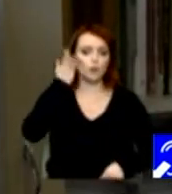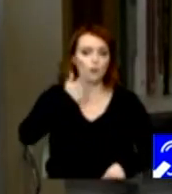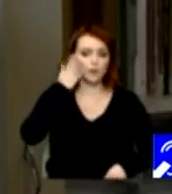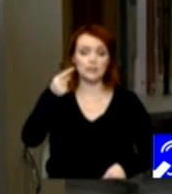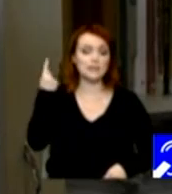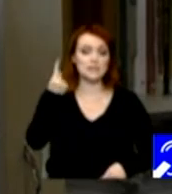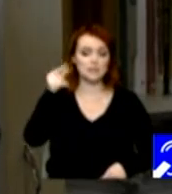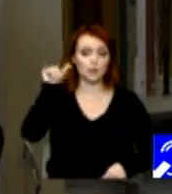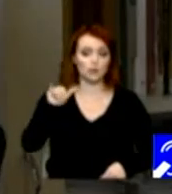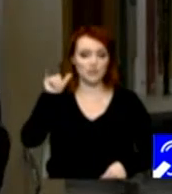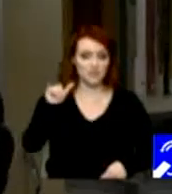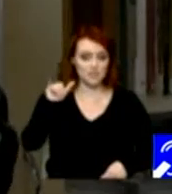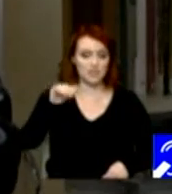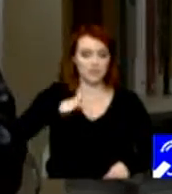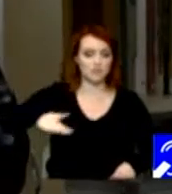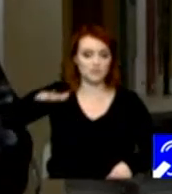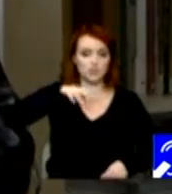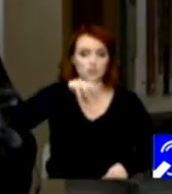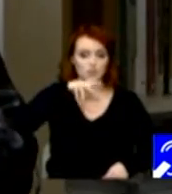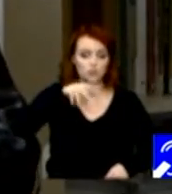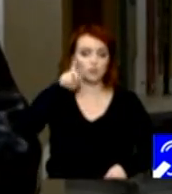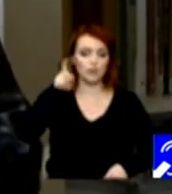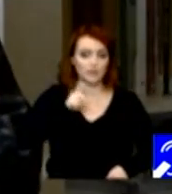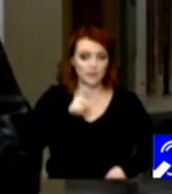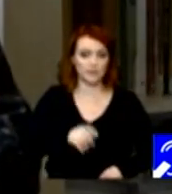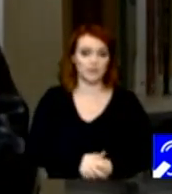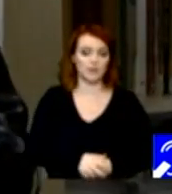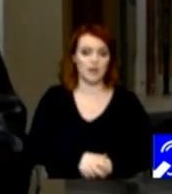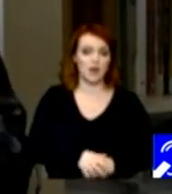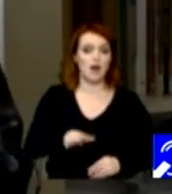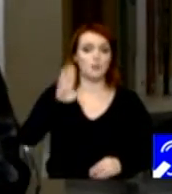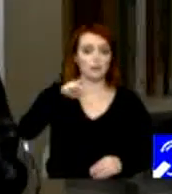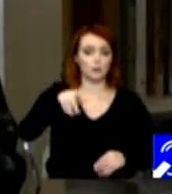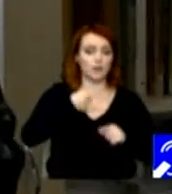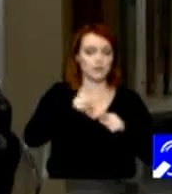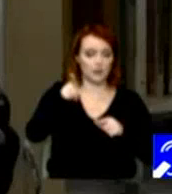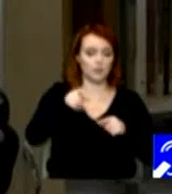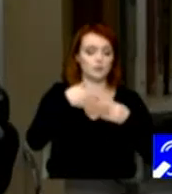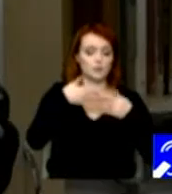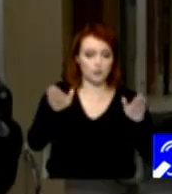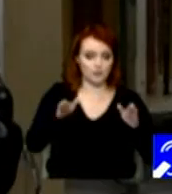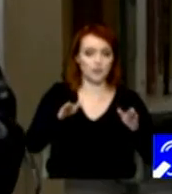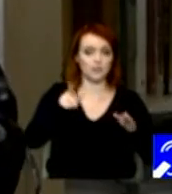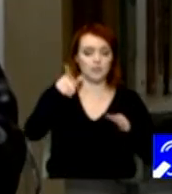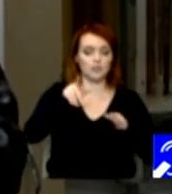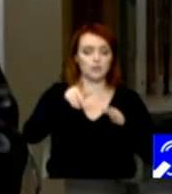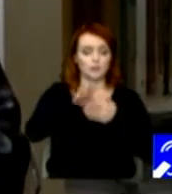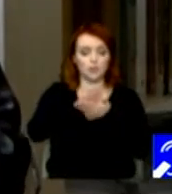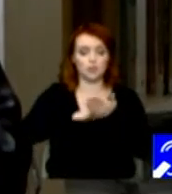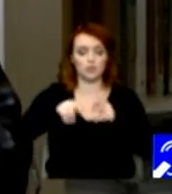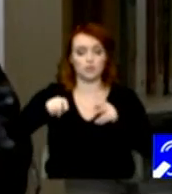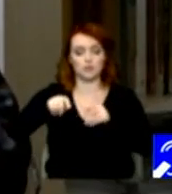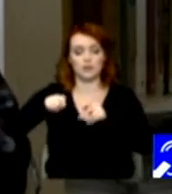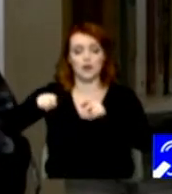de faptul că la catedră noastră sau a cultivată tinere talente și sperăm că în